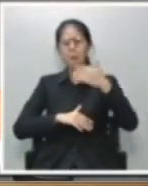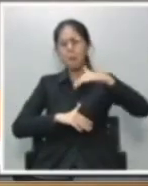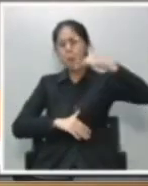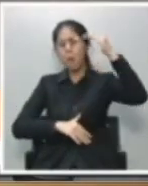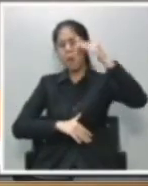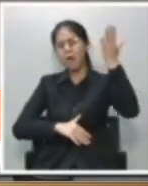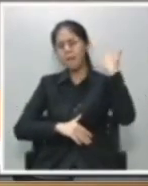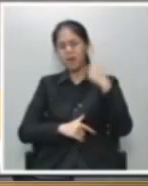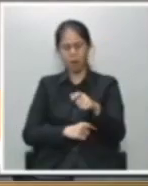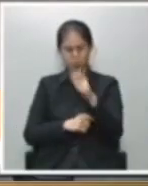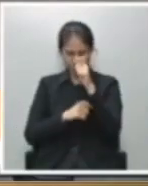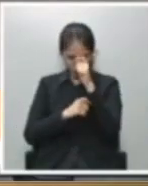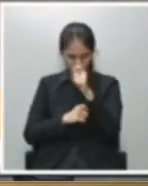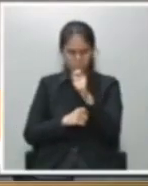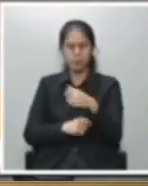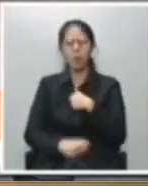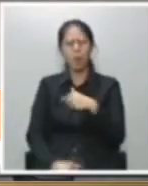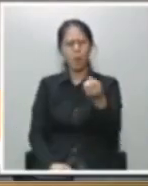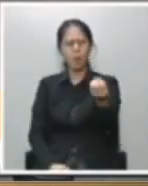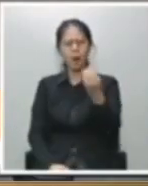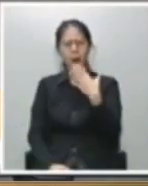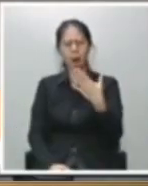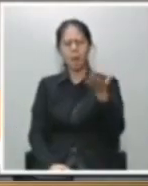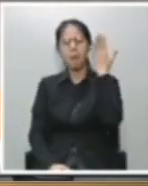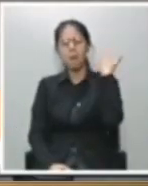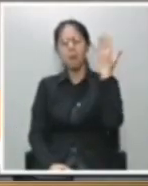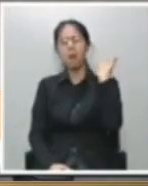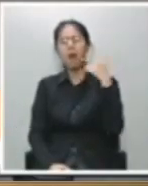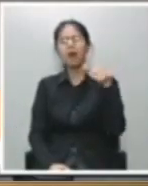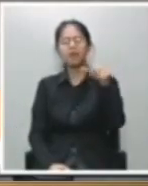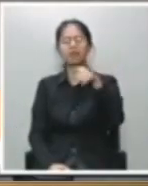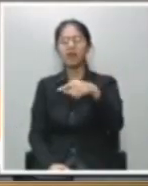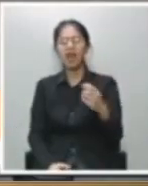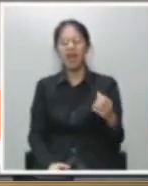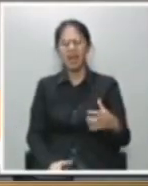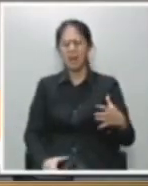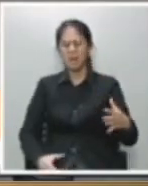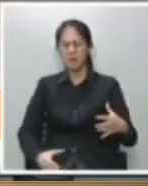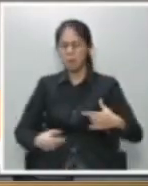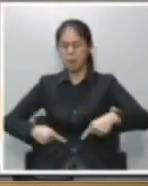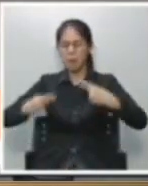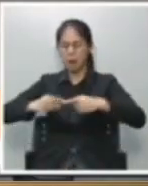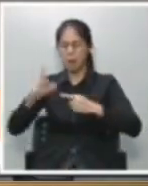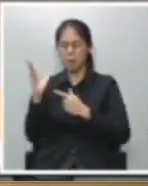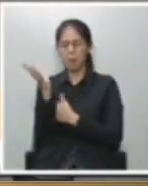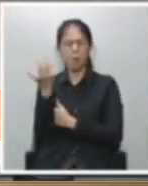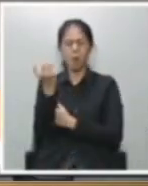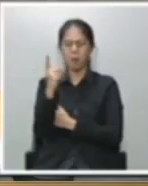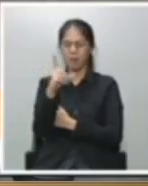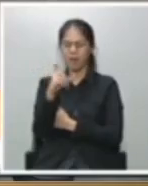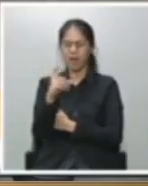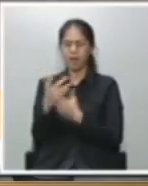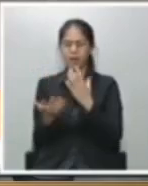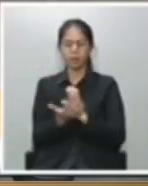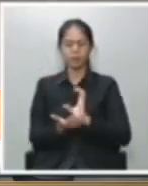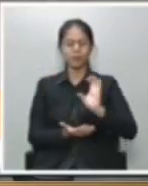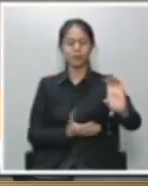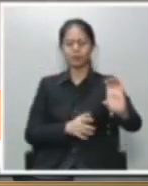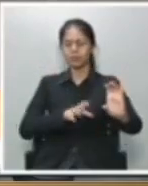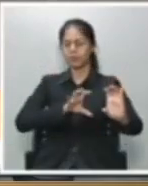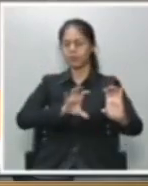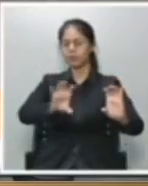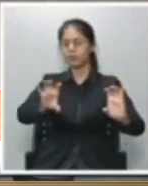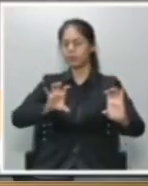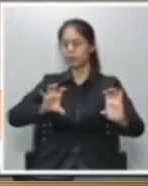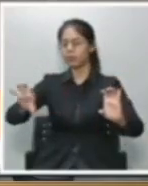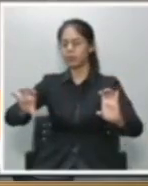มจะเกิดยากเพราะว่านายทุนมันลงไปหมดนายทุนไปลงกับฝ่ายนั้นฝ่ายนี้ไปหมดเลยทุนก็จะเป็นส่วงดุลในการถ่วงดุลใน